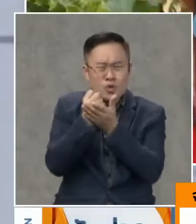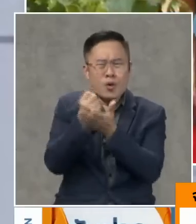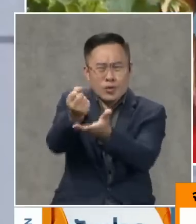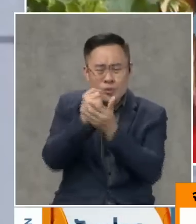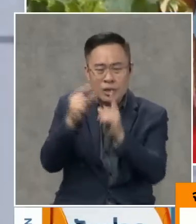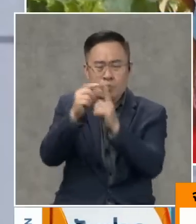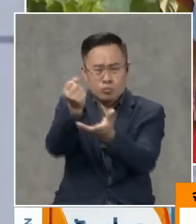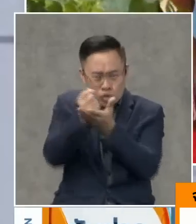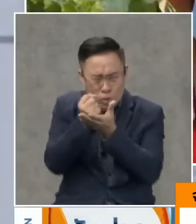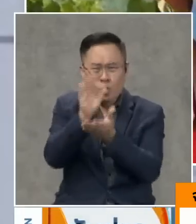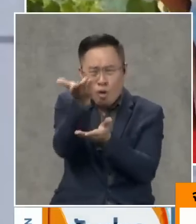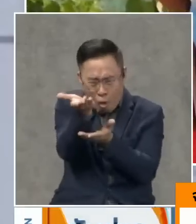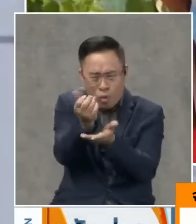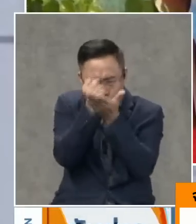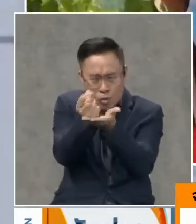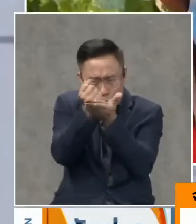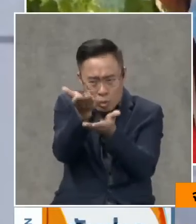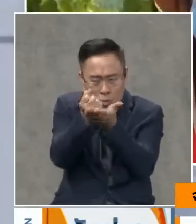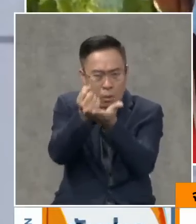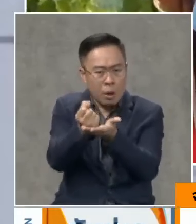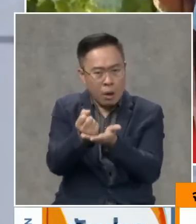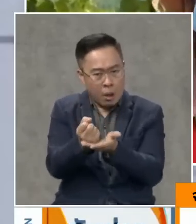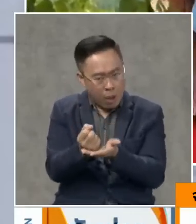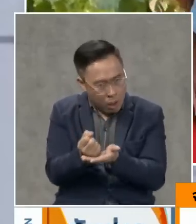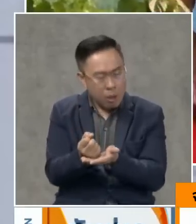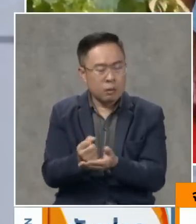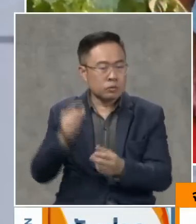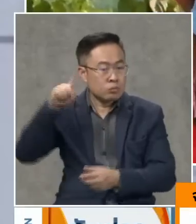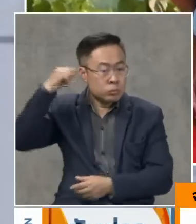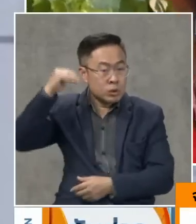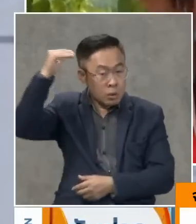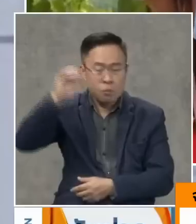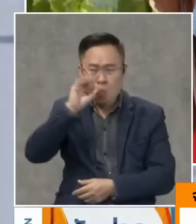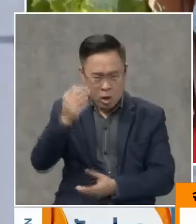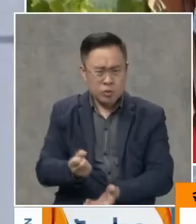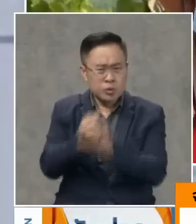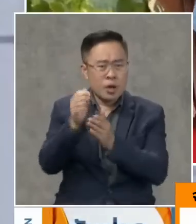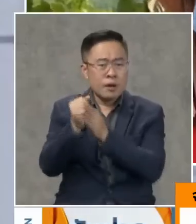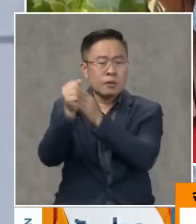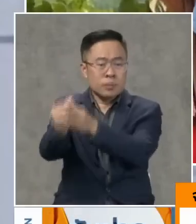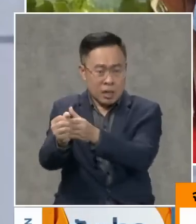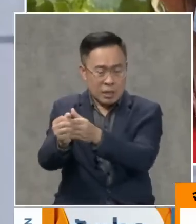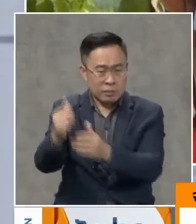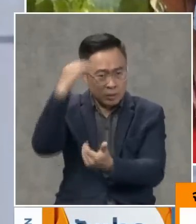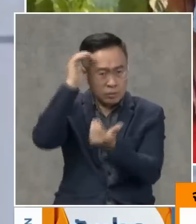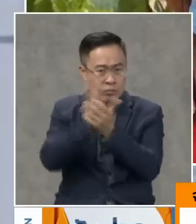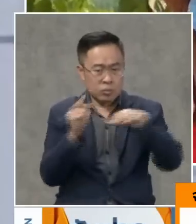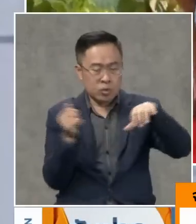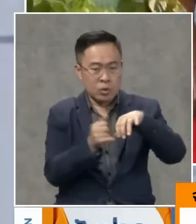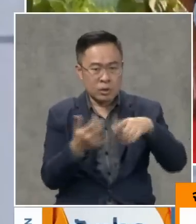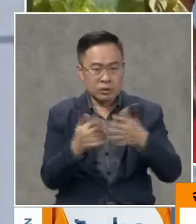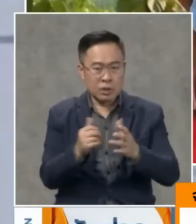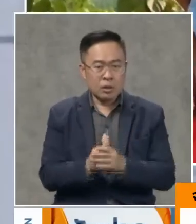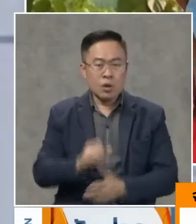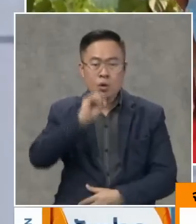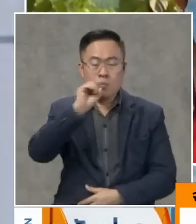แล้วผู้หญิงก็บอกว่าพี่พาหนูไปส่งโรงพักหน่อยแฟนก็เลยบอกว่าทำไมไม่โทรแจ้งความล่ะหนูโทรไปแล้วเขาไม่รับด้ว